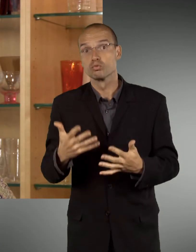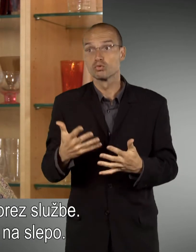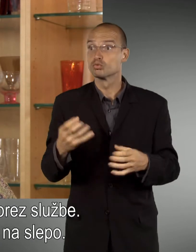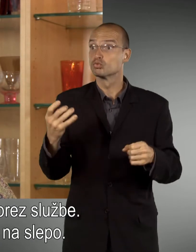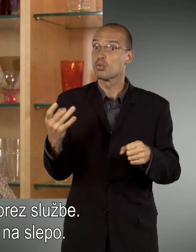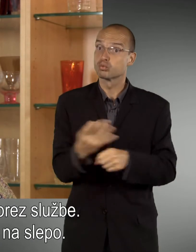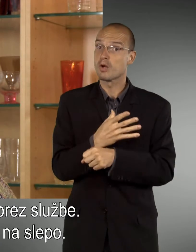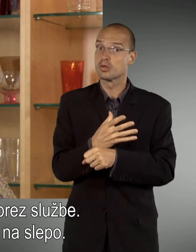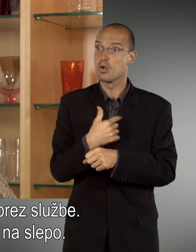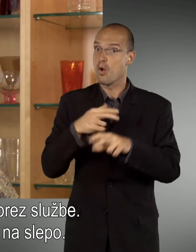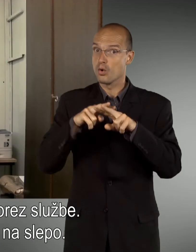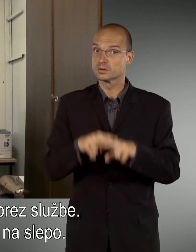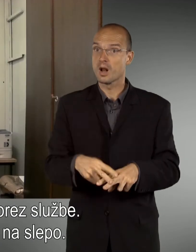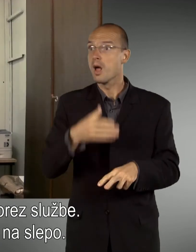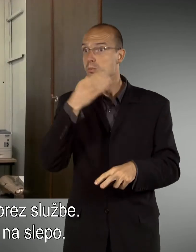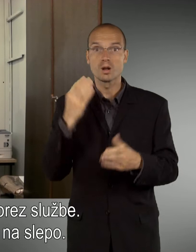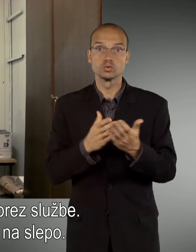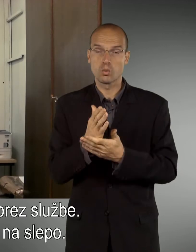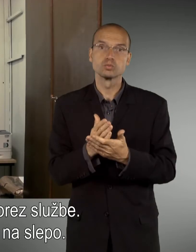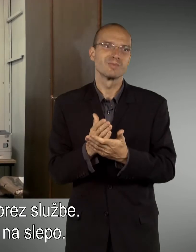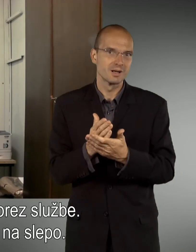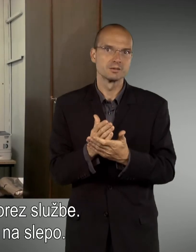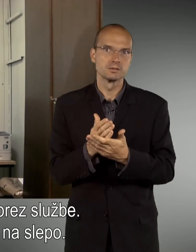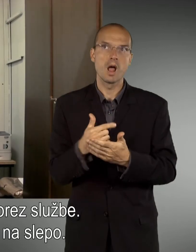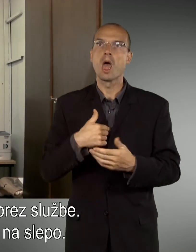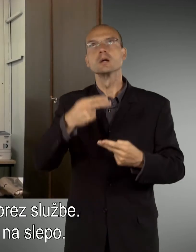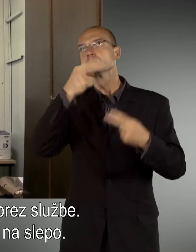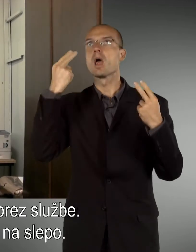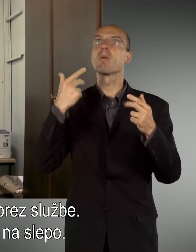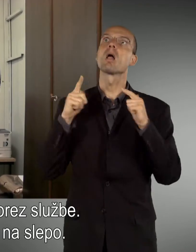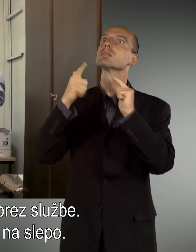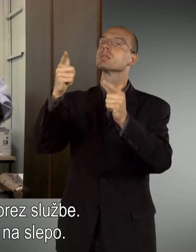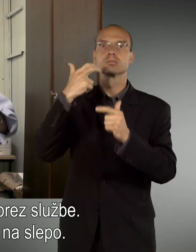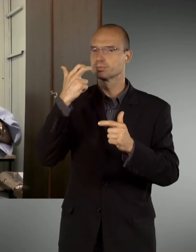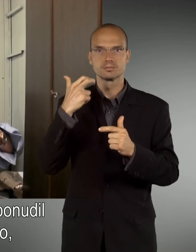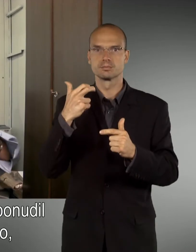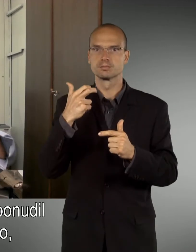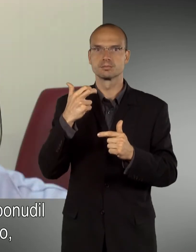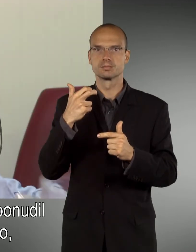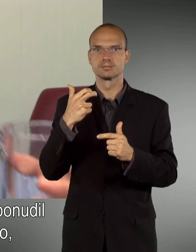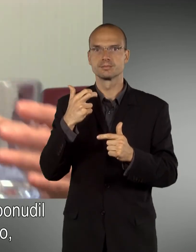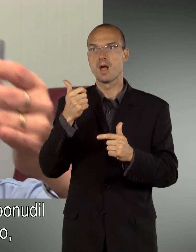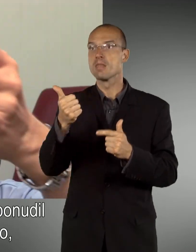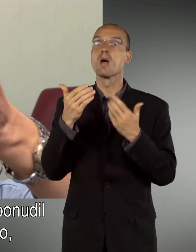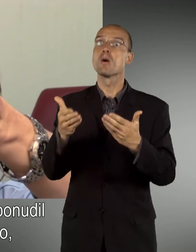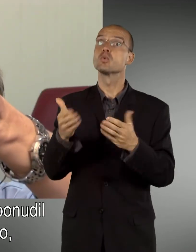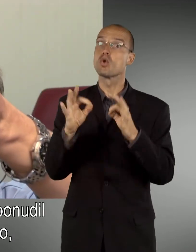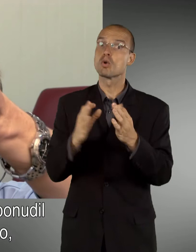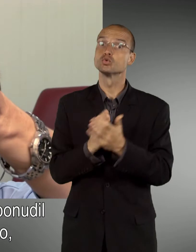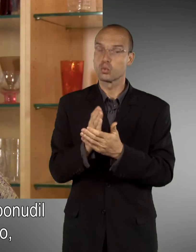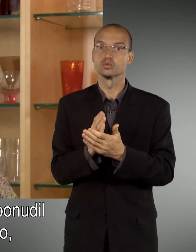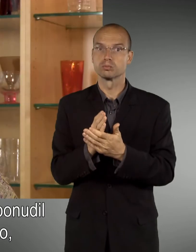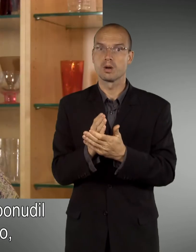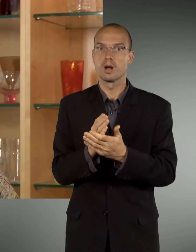bi slučajno, da bi ostala brez službe, samo tudi ne bi šla na slepo, če bi mi eden ponudil dobro